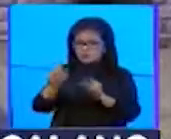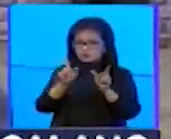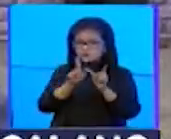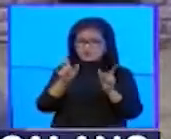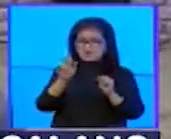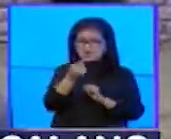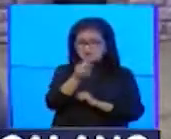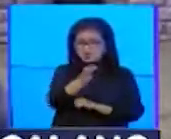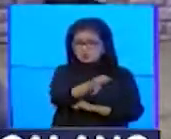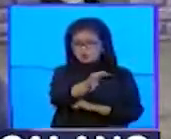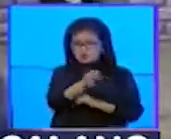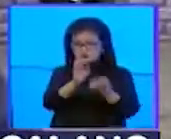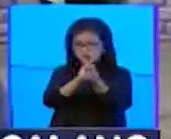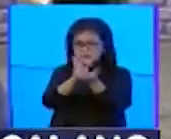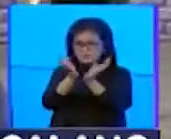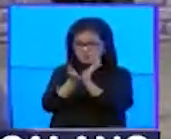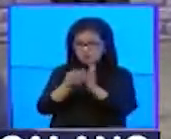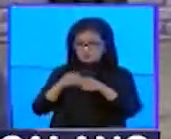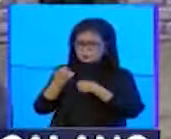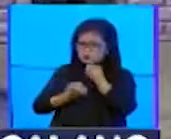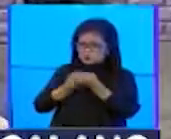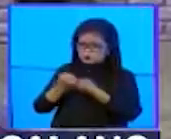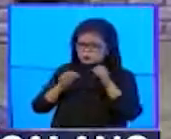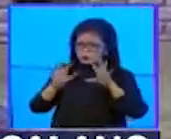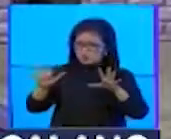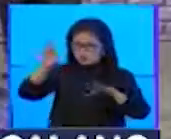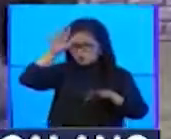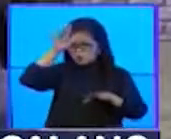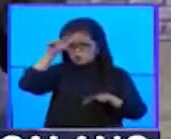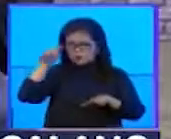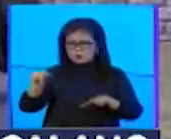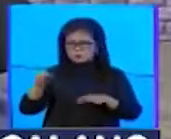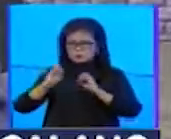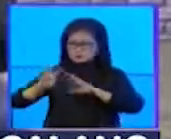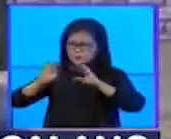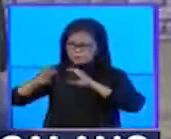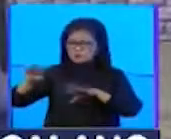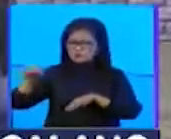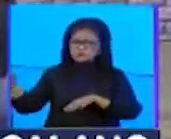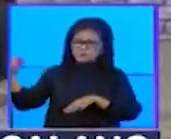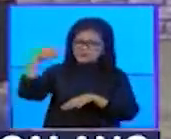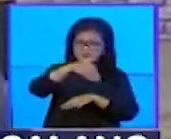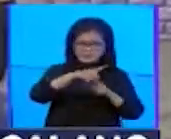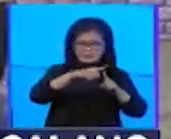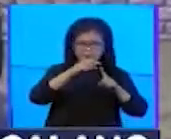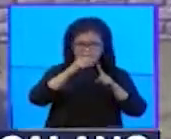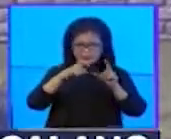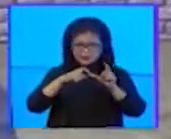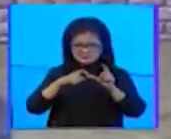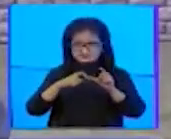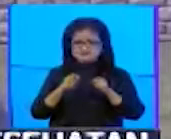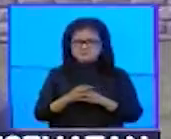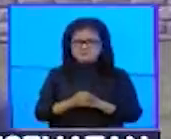Surabaya, berbagai usaha dilakukan untuk menarik minat pemilih untuk menyalurkan hak pilihnya atau datang ke TPS sesuai dengan waktu yang telah